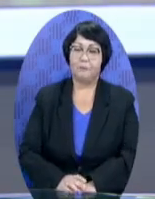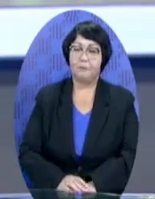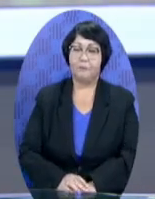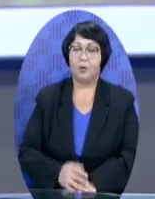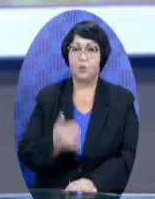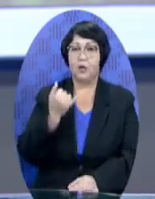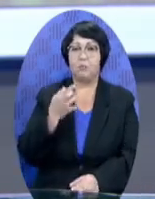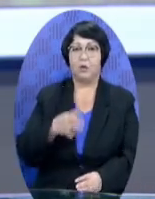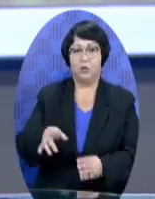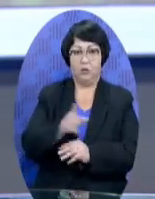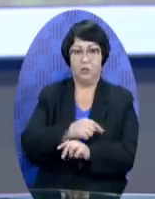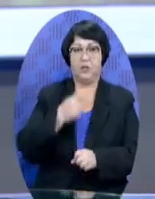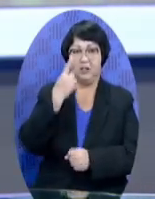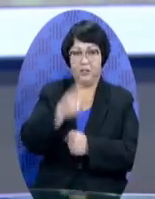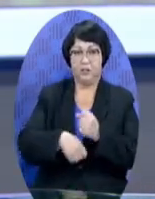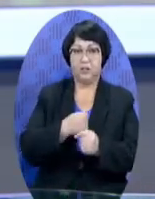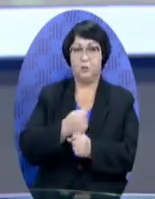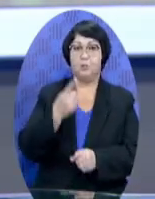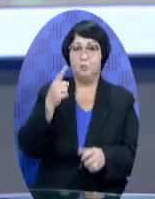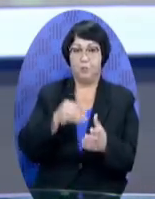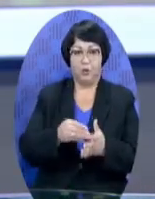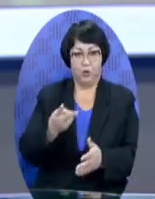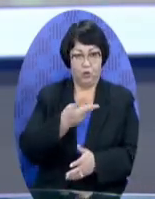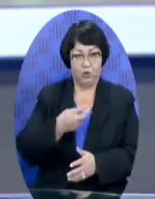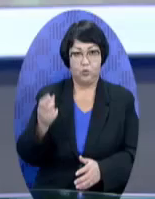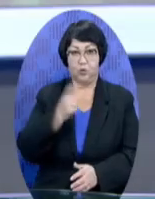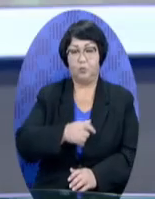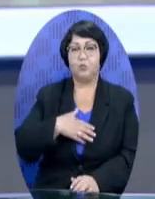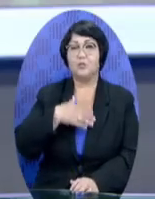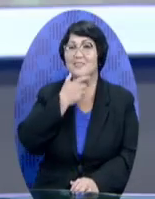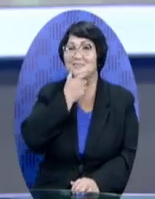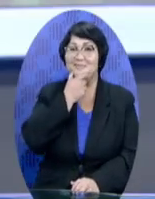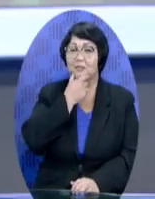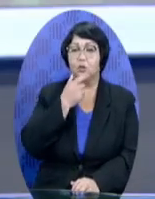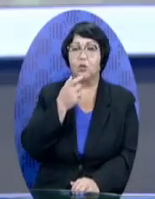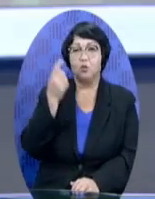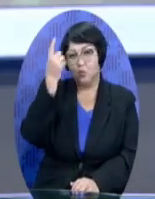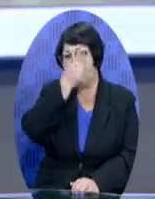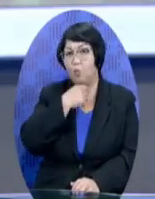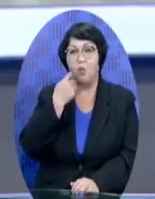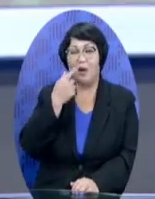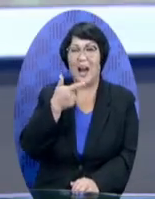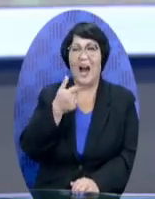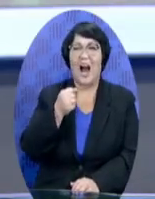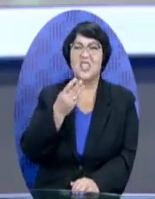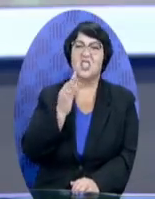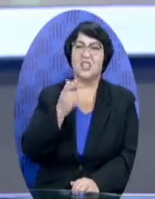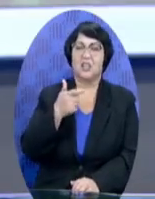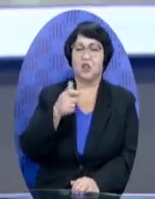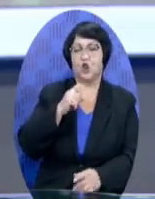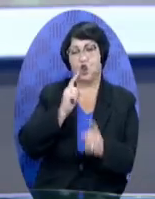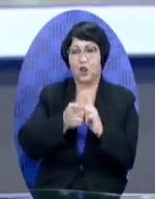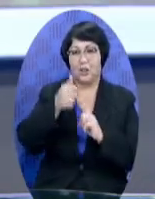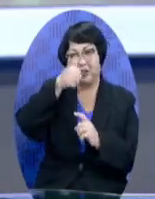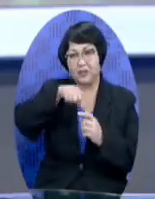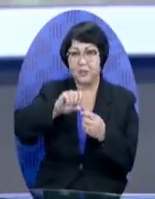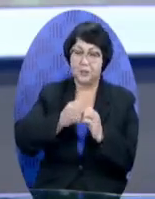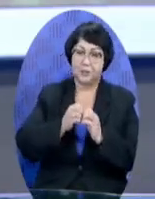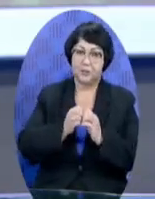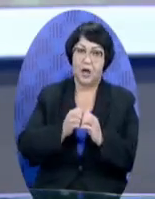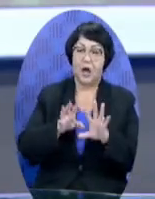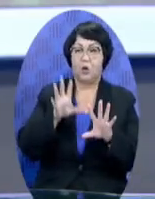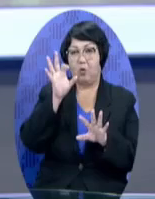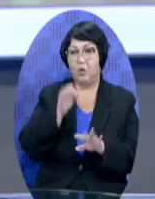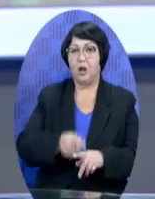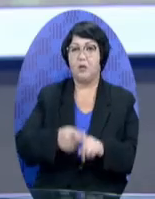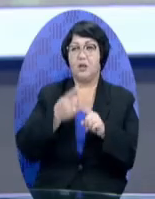Нийслэлийн хэмжээнд жилд 1200 орчим хүн эрүү нүүрний гажиг заслын эмчилгээнд хамрагддаг. Энэ тоо жил бүр 10% нэмэгдэж байна. Гэхдээ эмчлүүлж